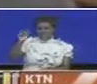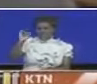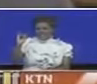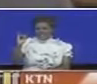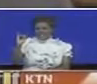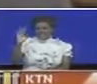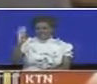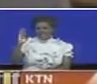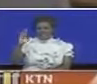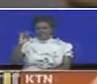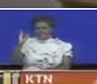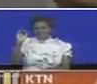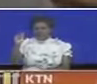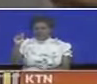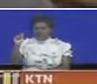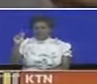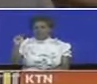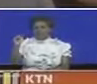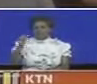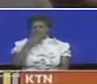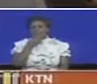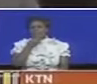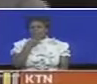Brian, male,